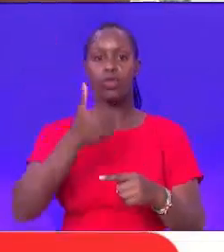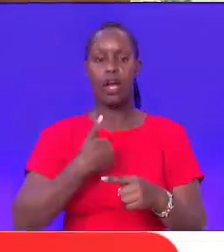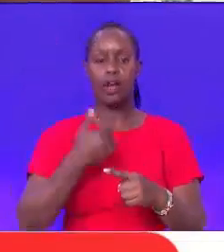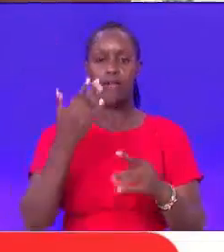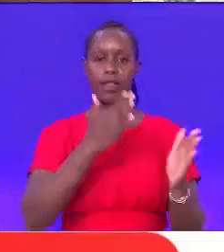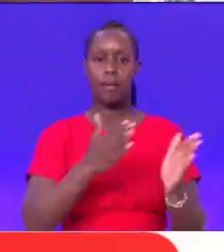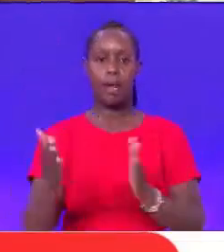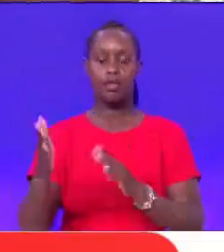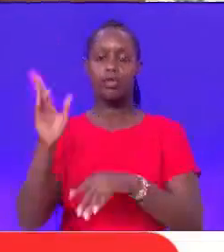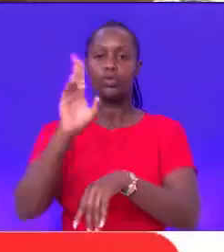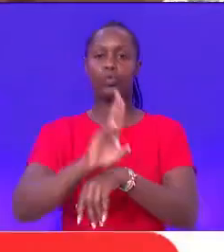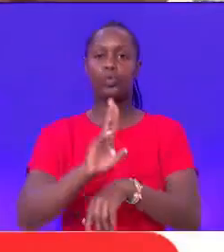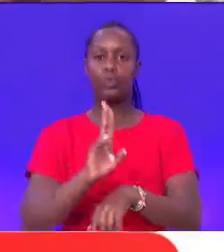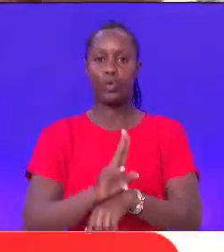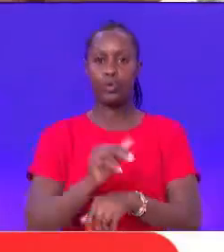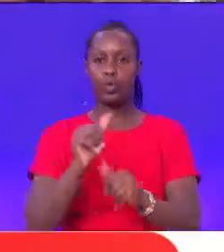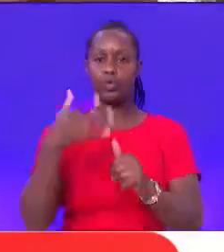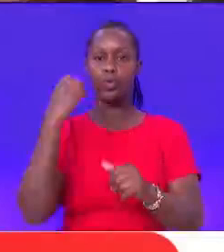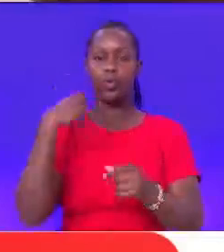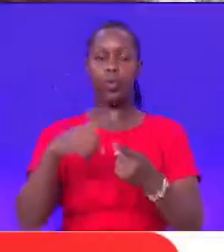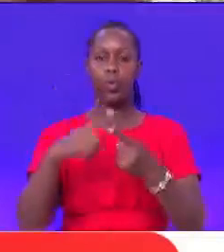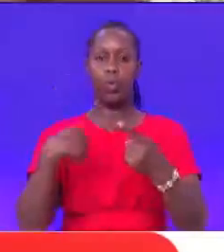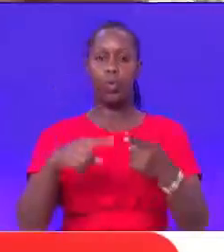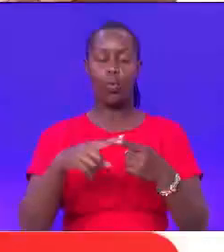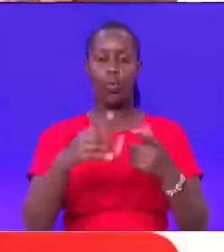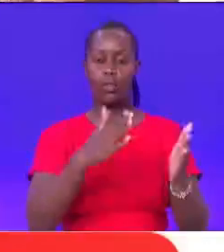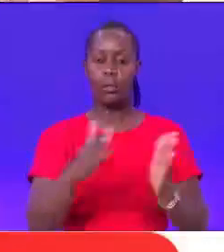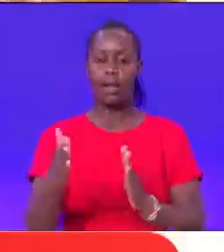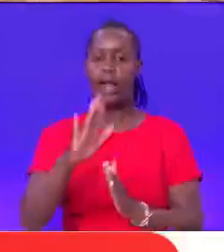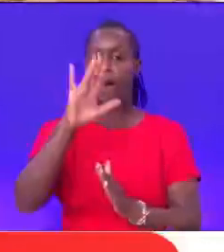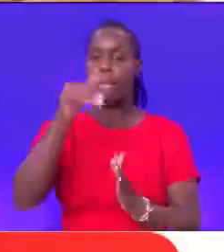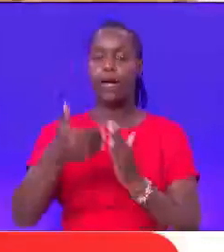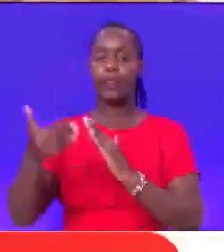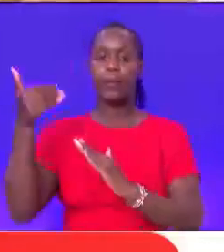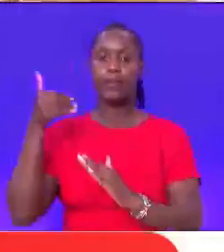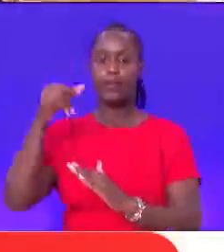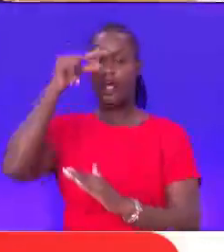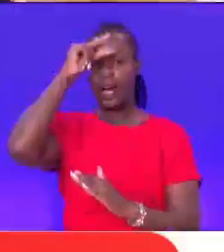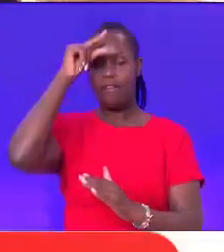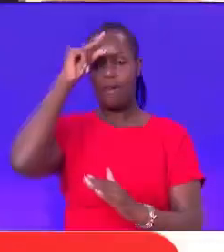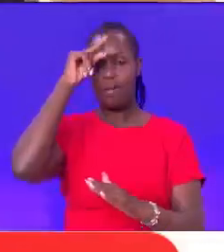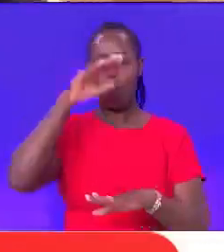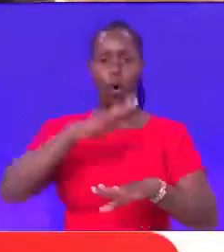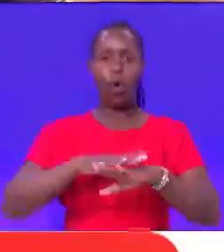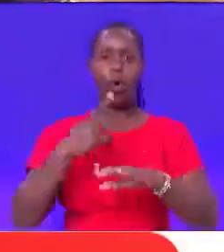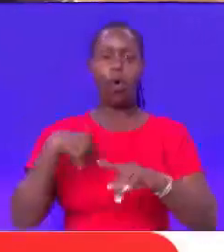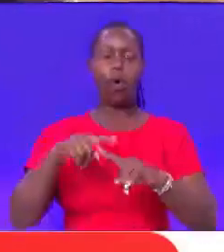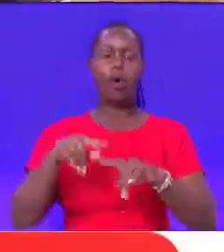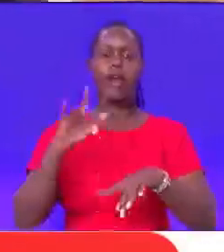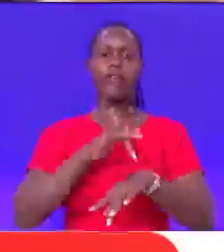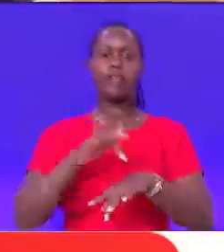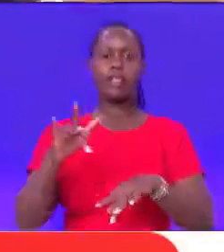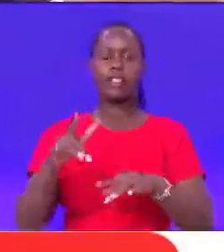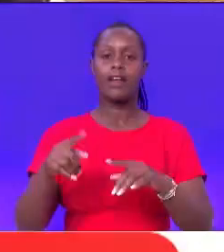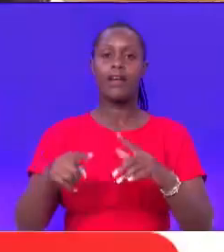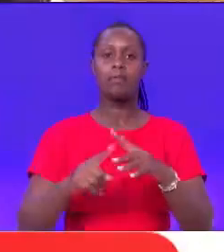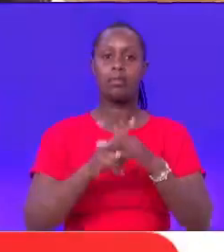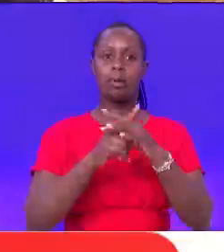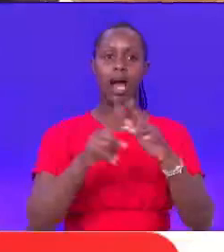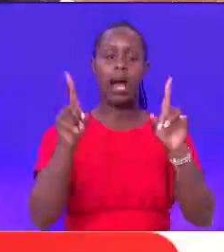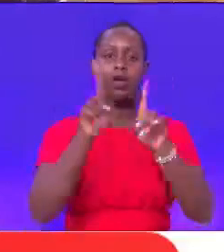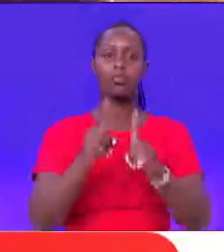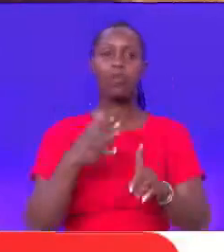zilizowekwa na serikali za awali ya kushughulikia masuala ya dharura kama mafuriko, na kumtaka Rais William Ruto kutangaza